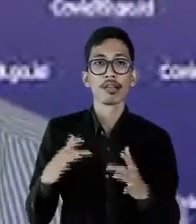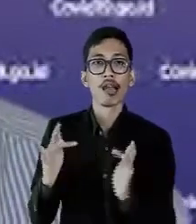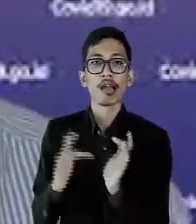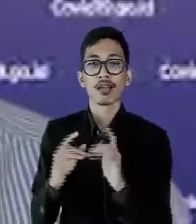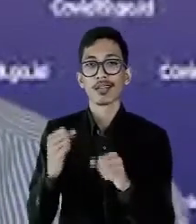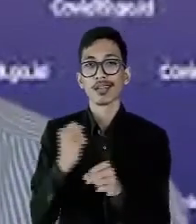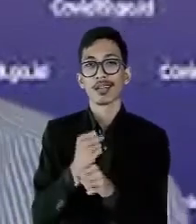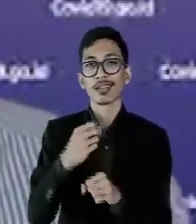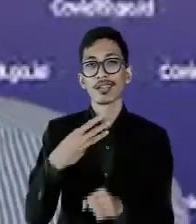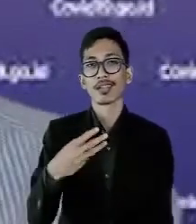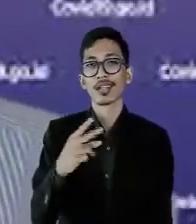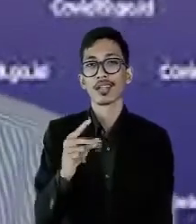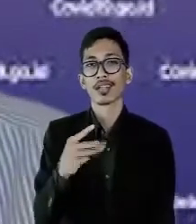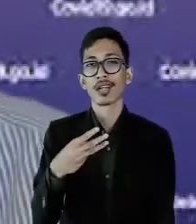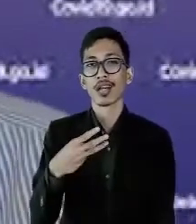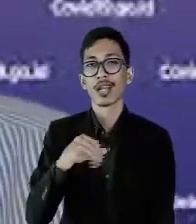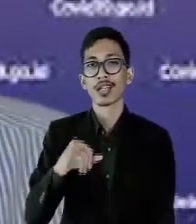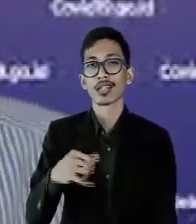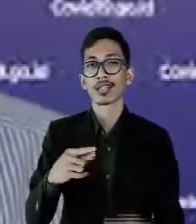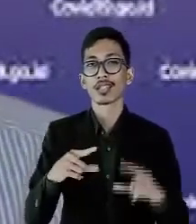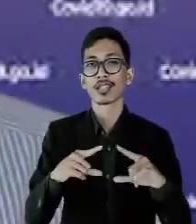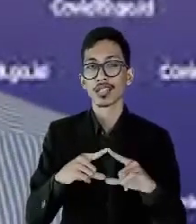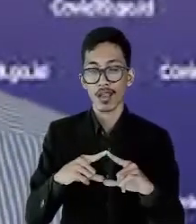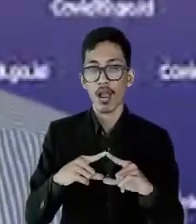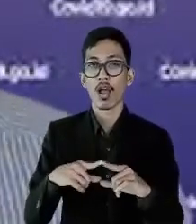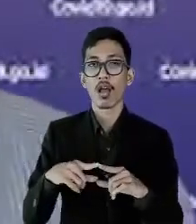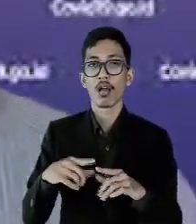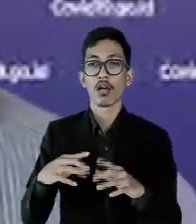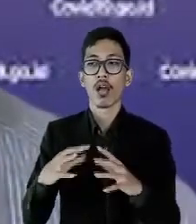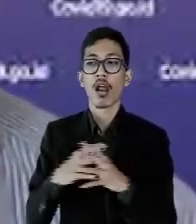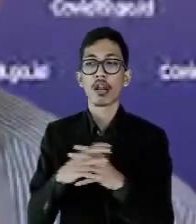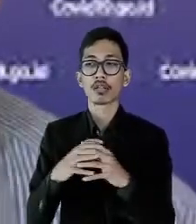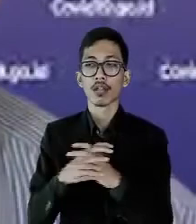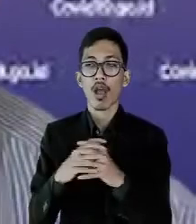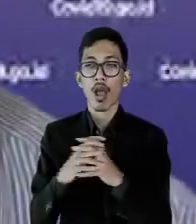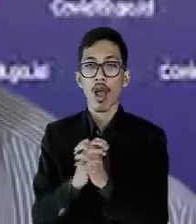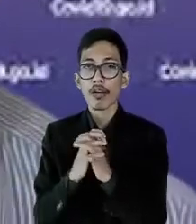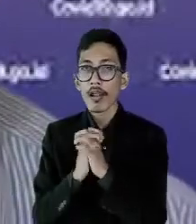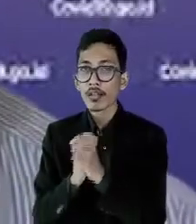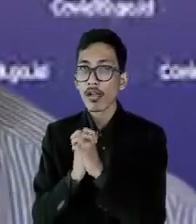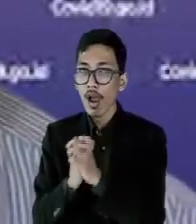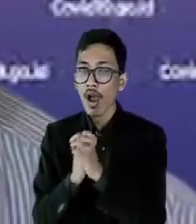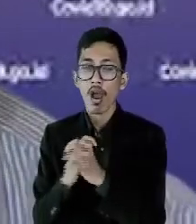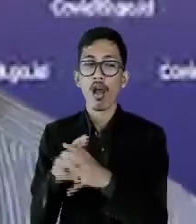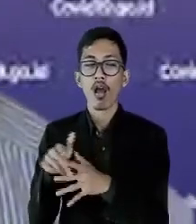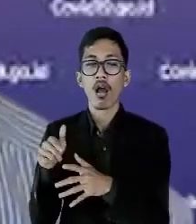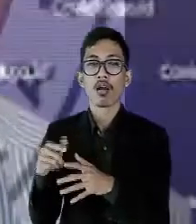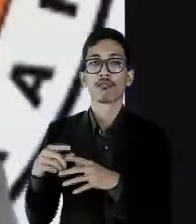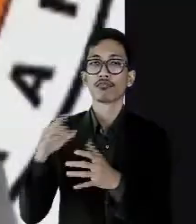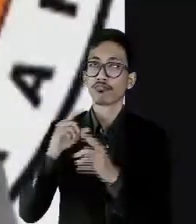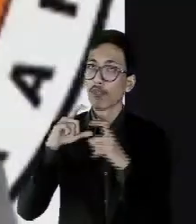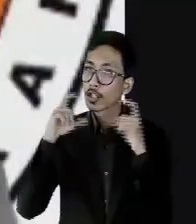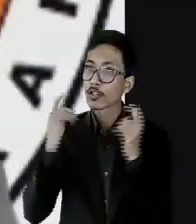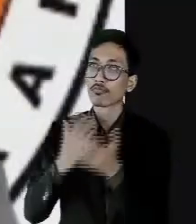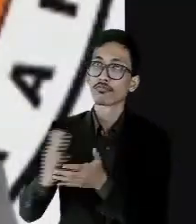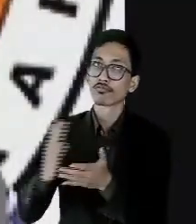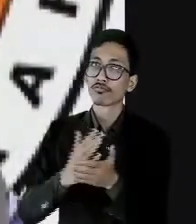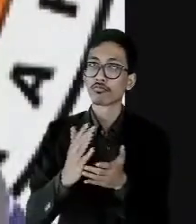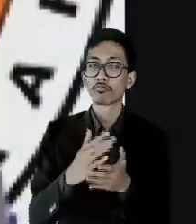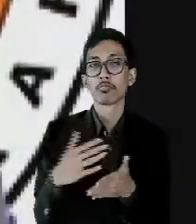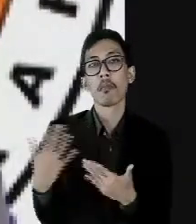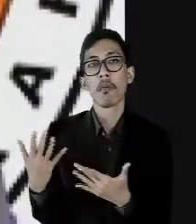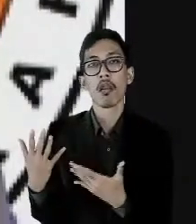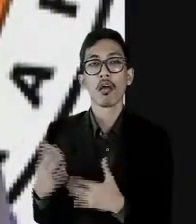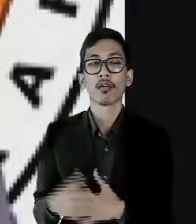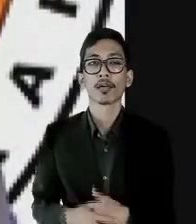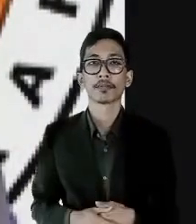sudah masuk, luar biasa nih Pak. Engagement yang dilakukan. Silakan Pak Alpius. Iya, terima